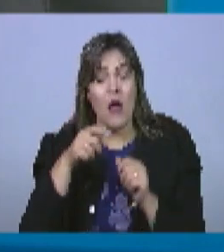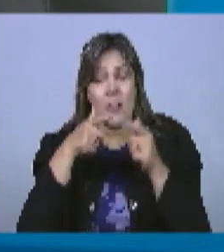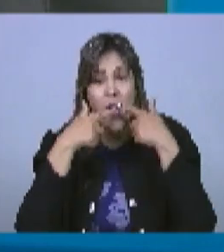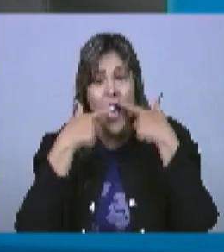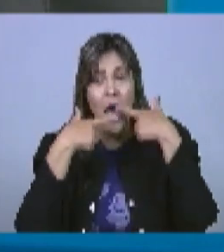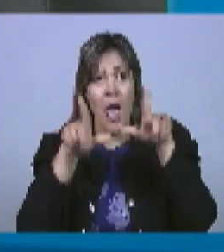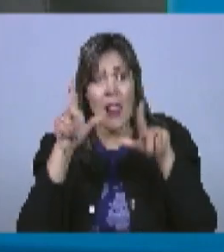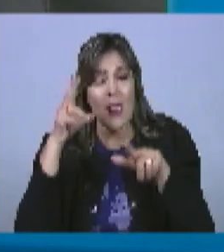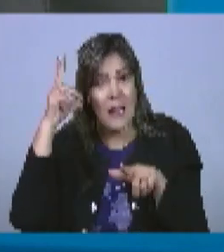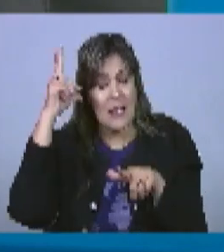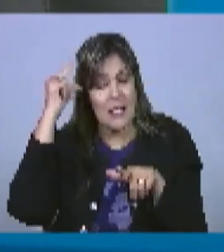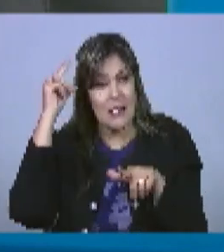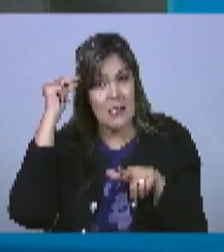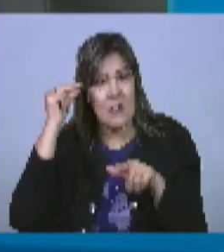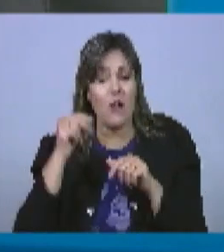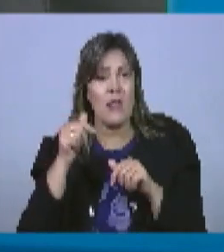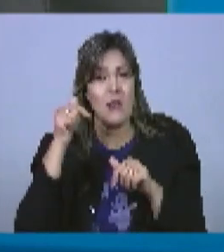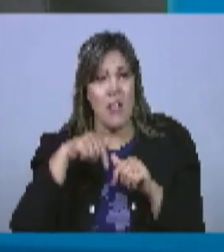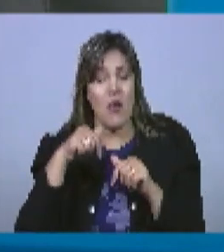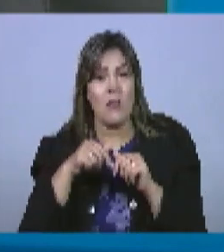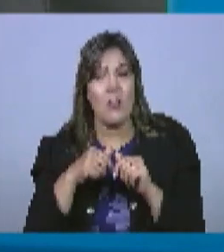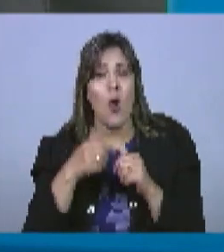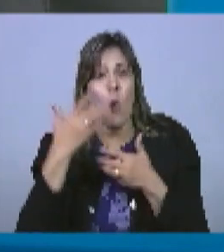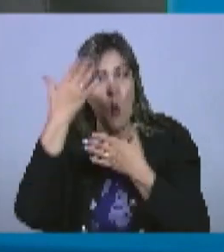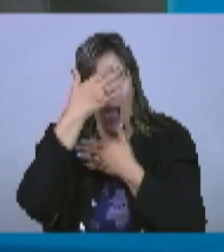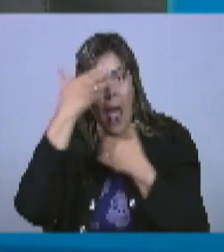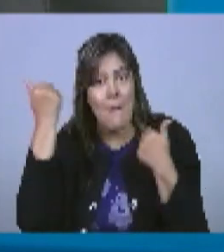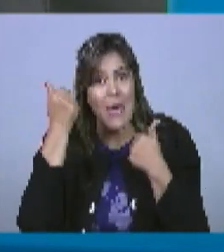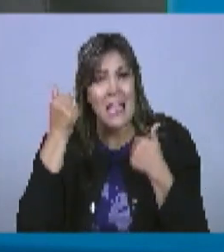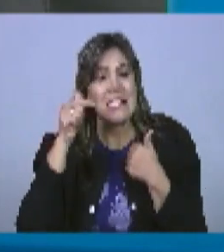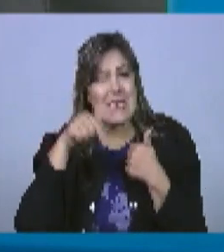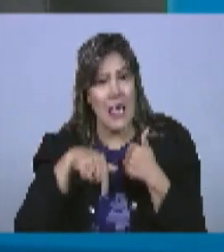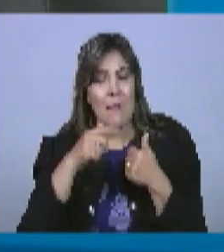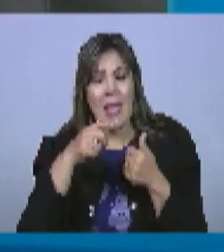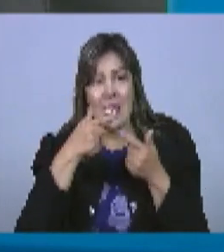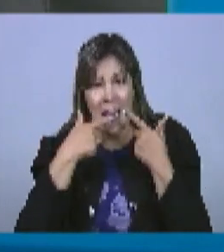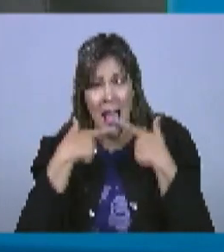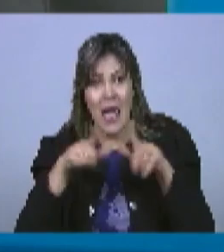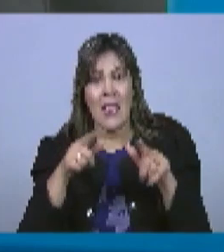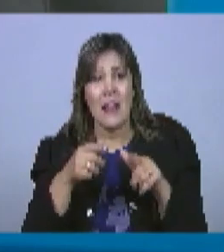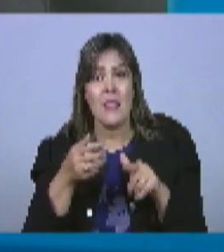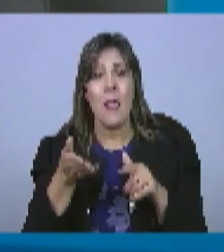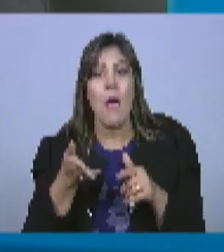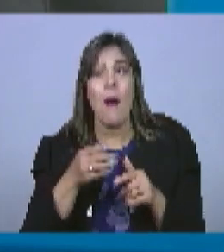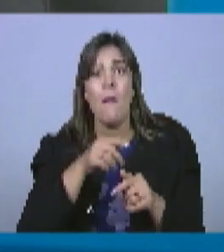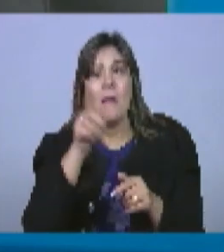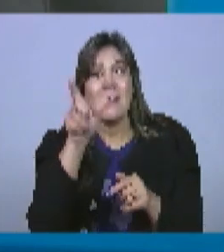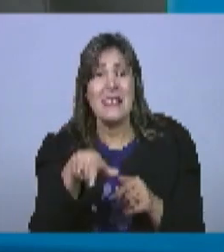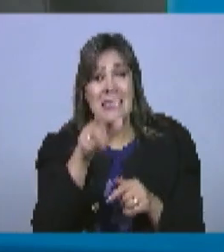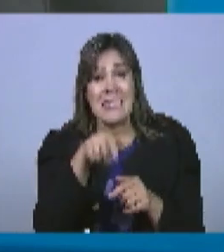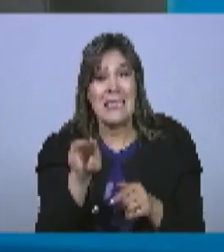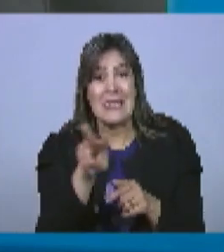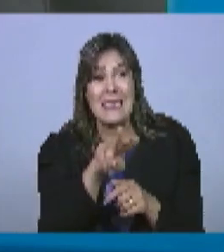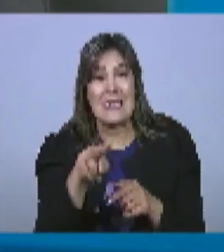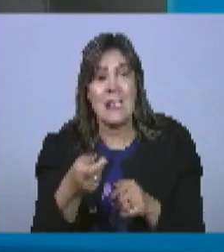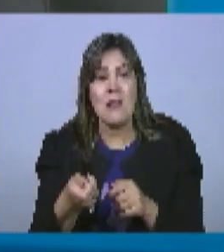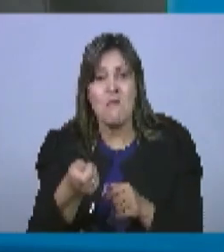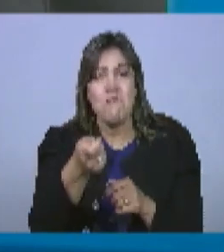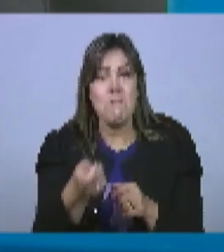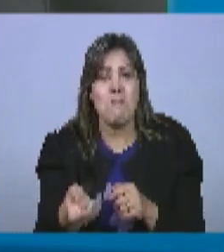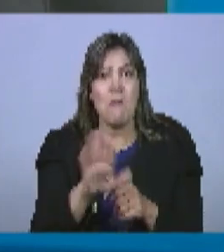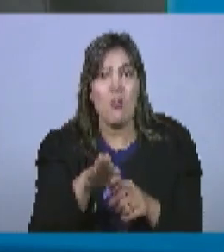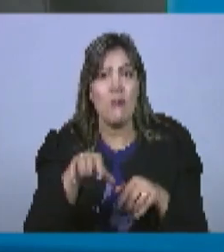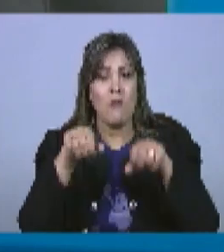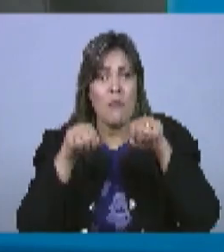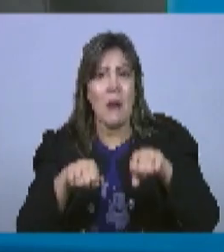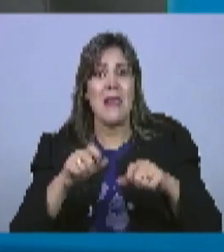واعلنت كمان حماس ان مقتل اثنين في المكتب السياسي وثلاثه من الجناح العسكري في قصف احد